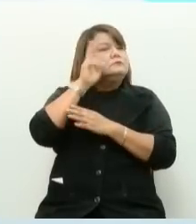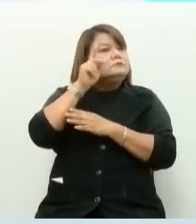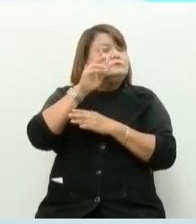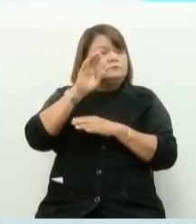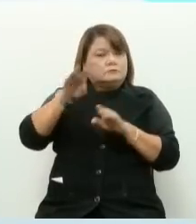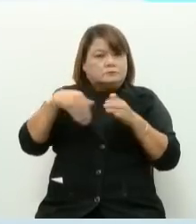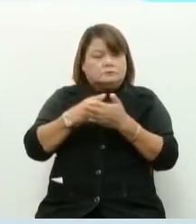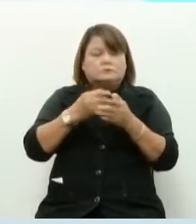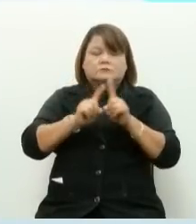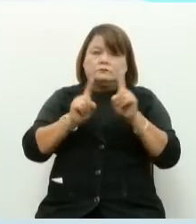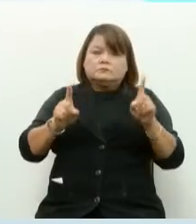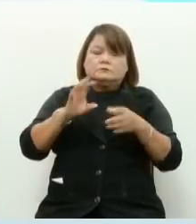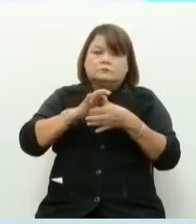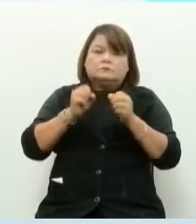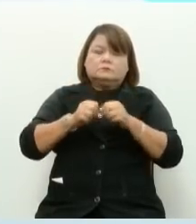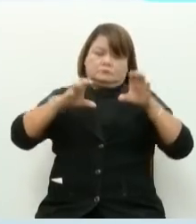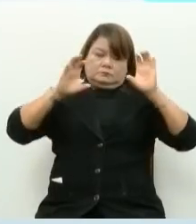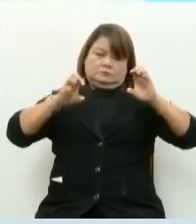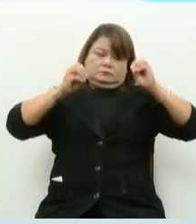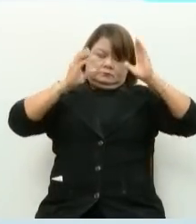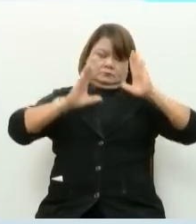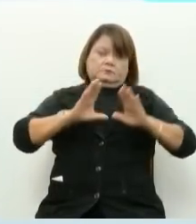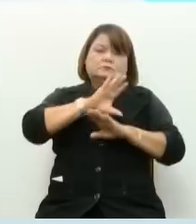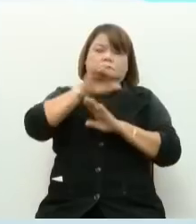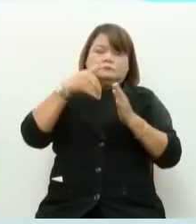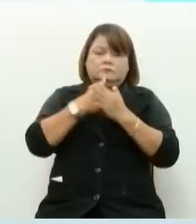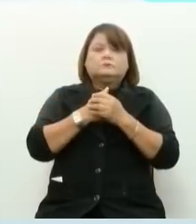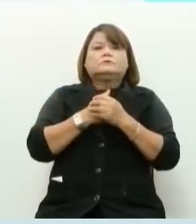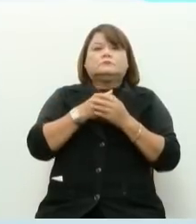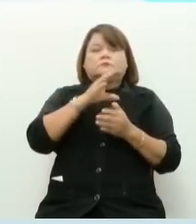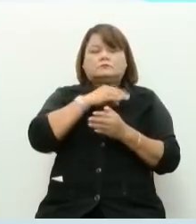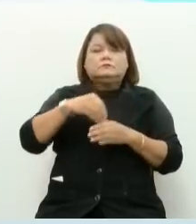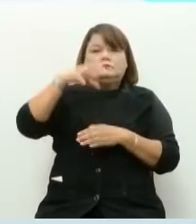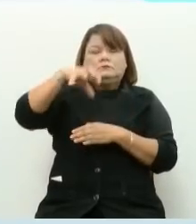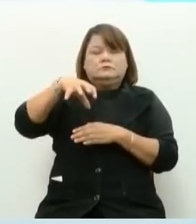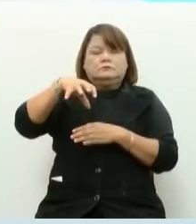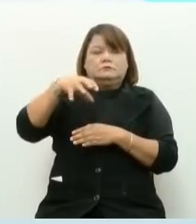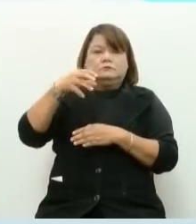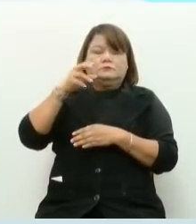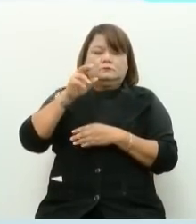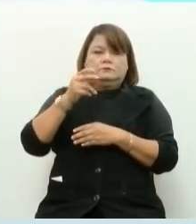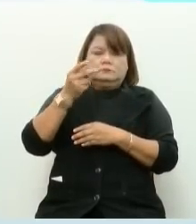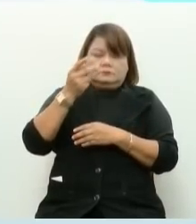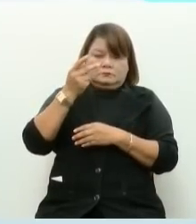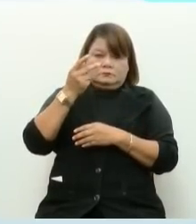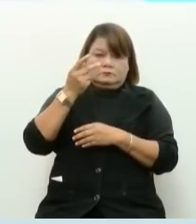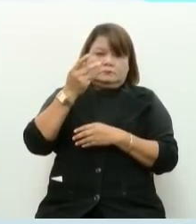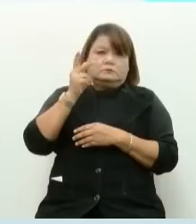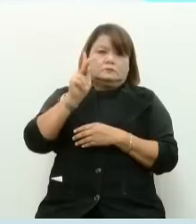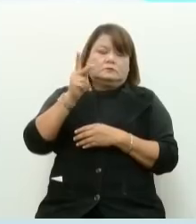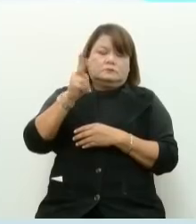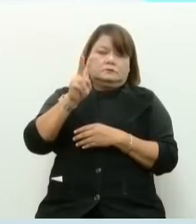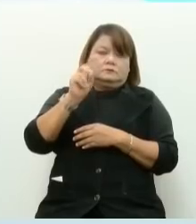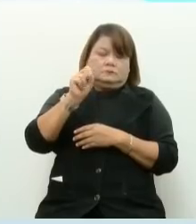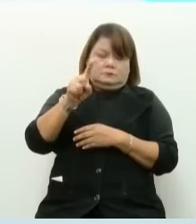ความเคลื่อนไหวเกี่ยวกับข้าราชการครูและบุคลากรทางการศึกษาโดยสำนักงานคณะกรรมการข้าราชการครูและบุคลากรทางการศึก